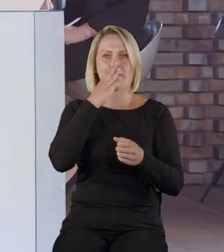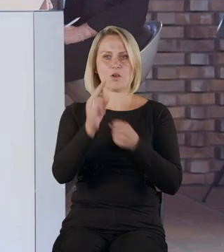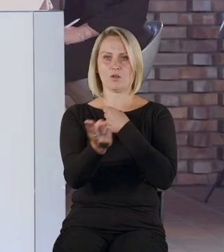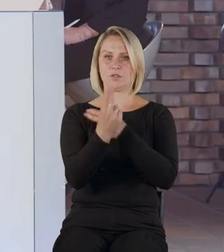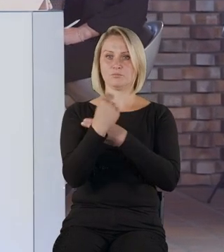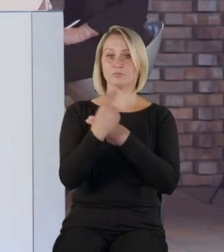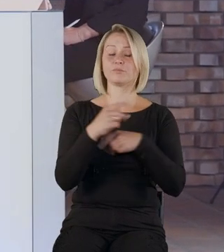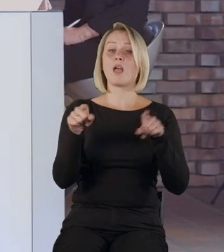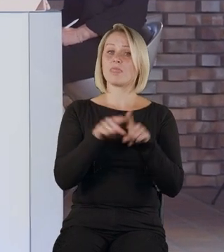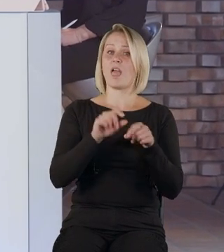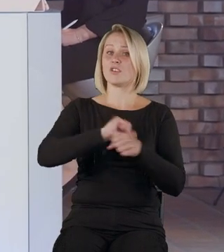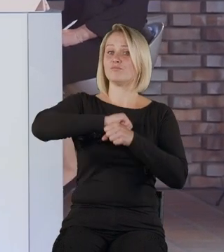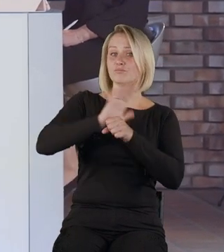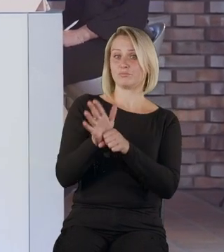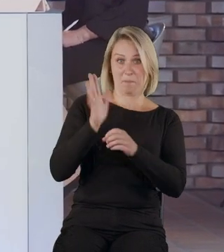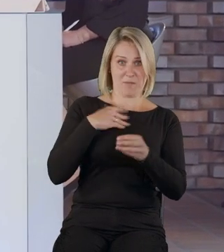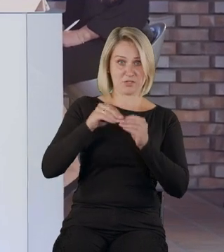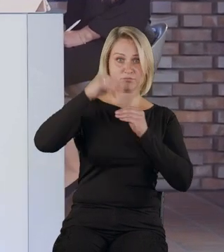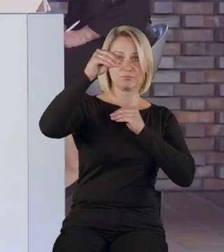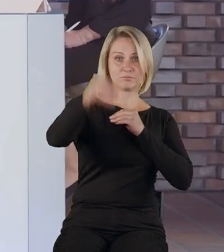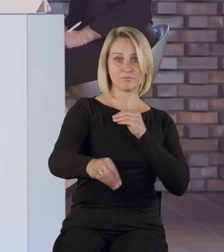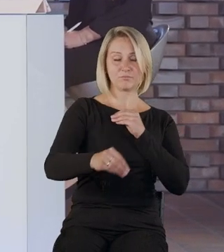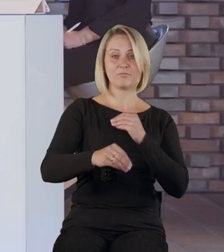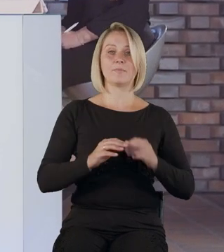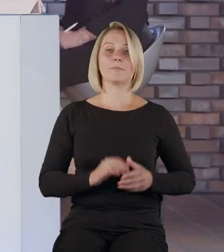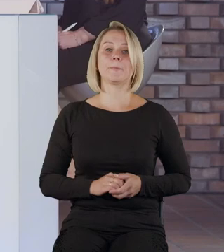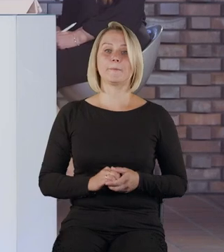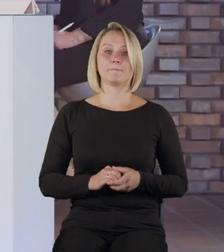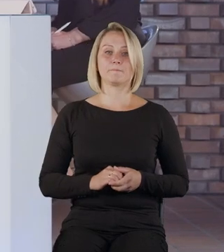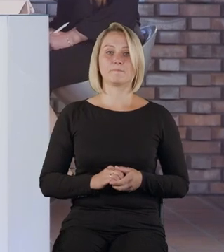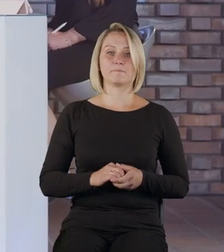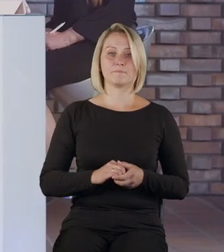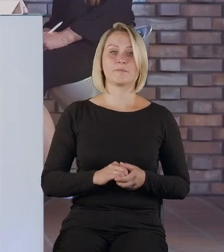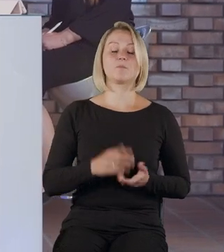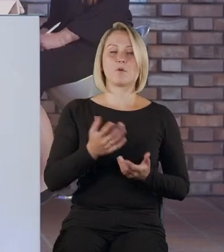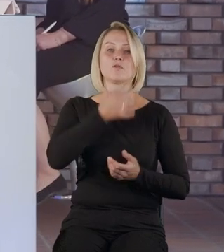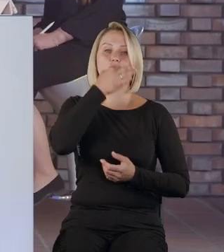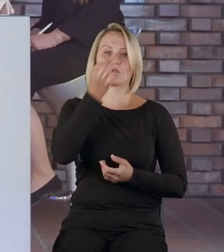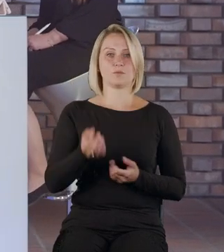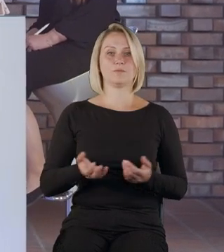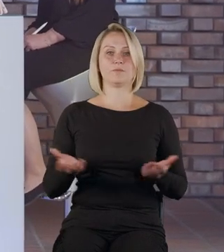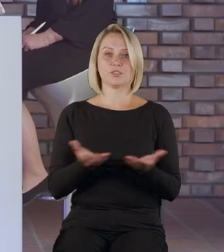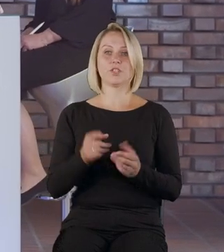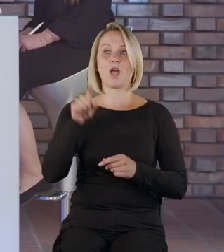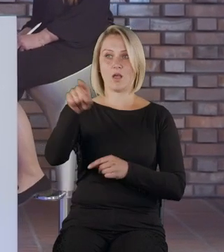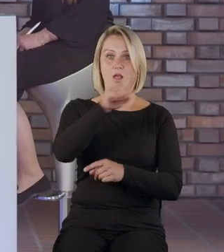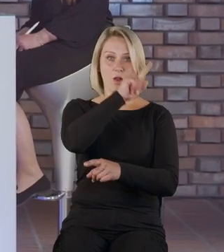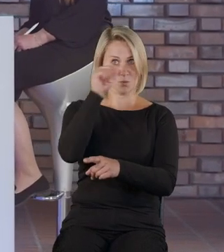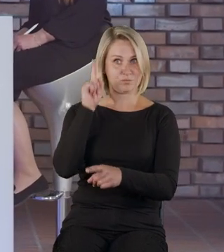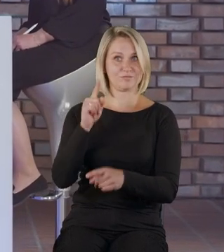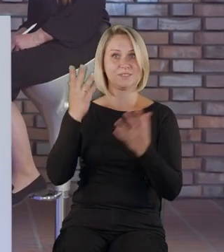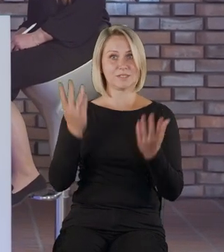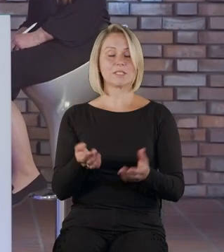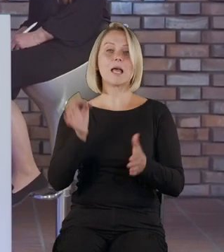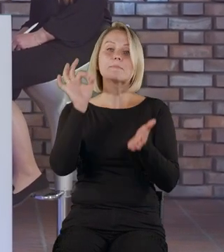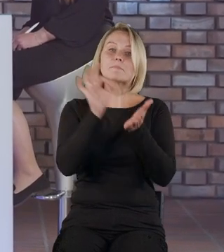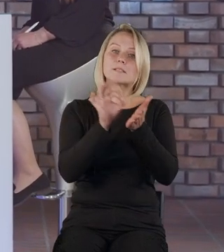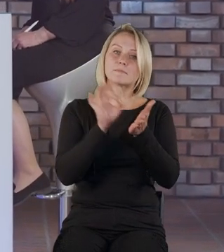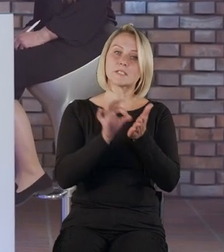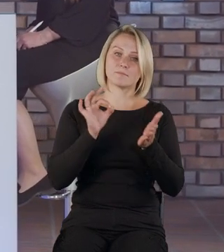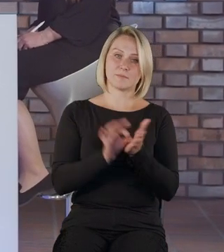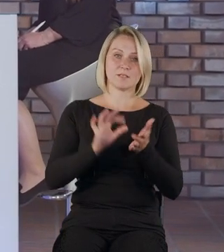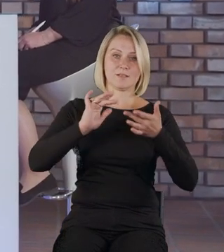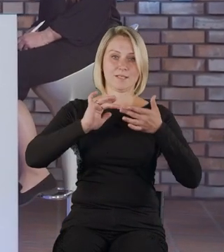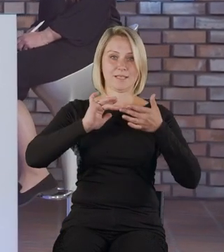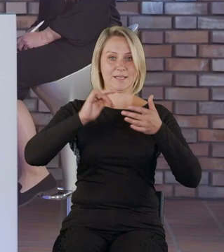stanem epidemii zostaną przesunięte terminy rekrutacji na studia? Najlepiej, jeżeli kandydaci będą systematycznie śledzili